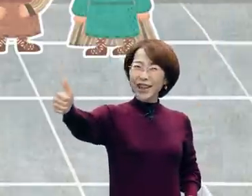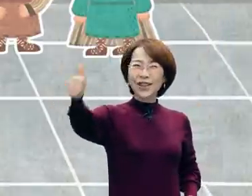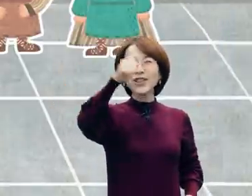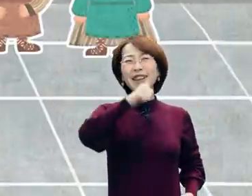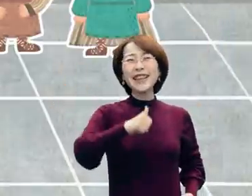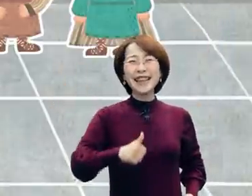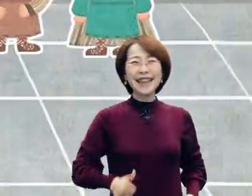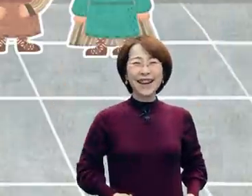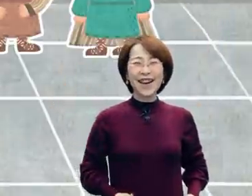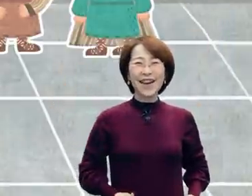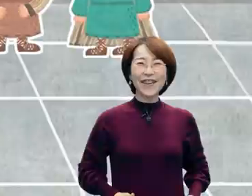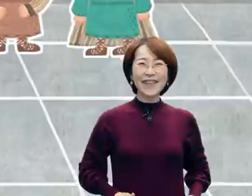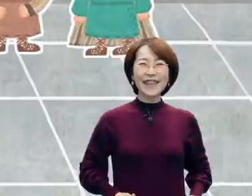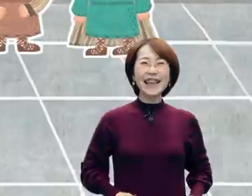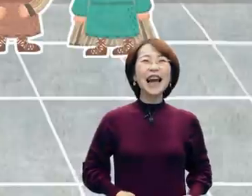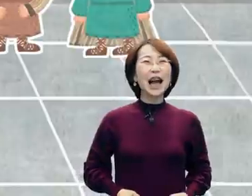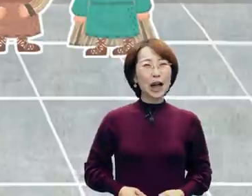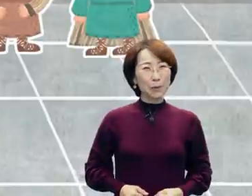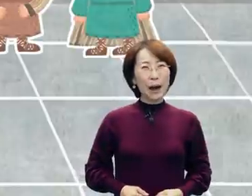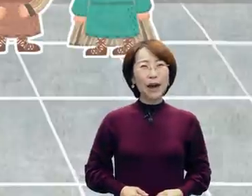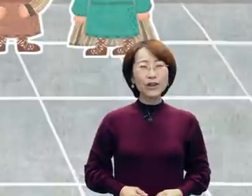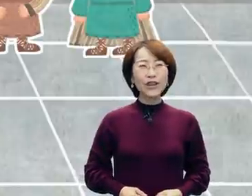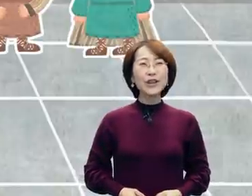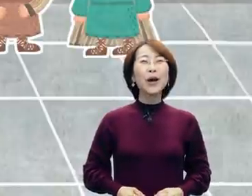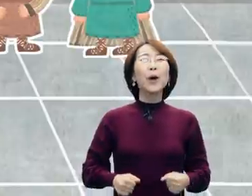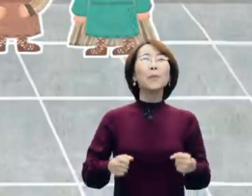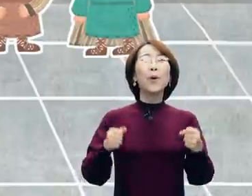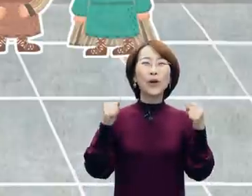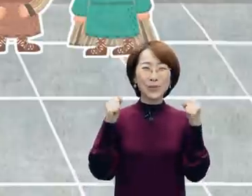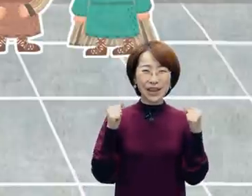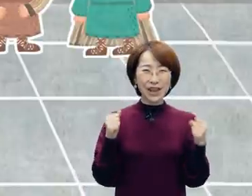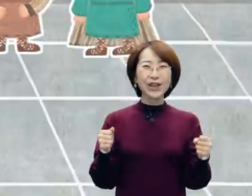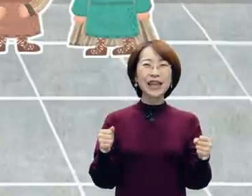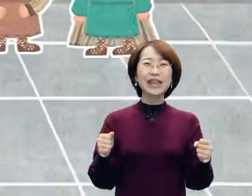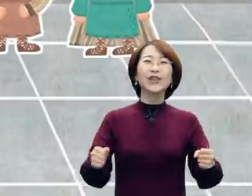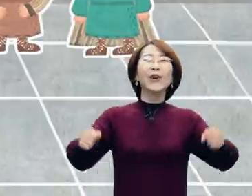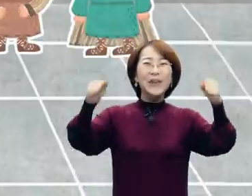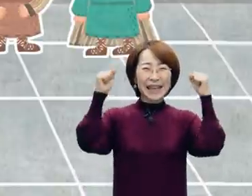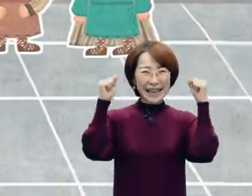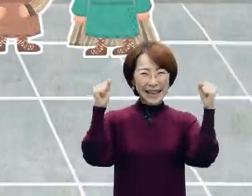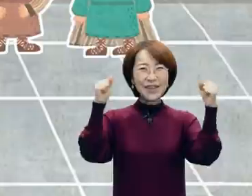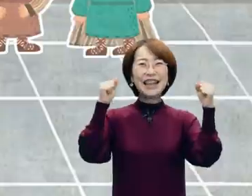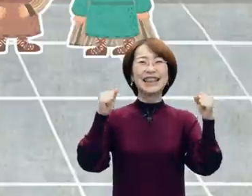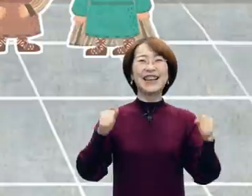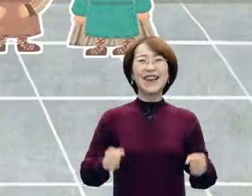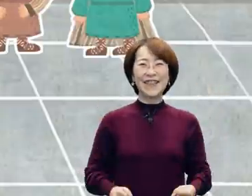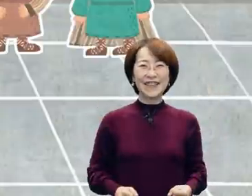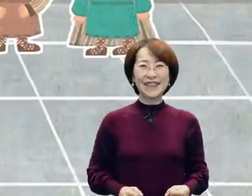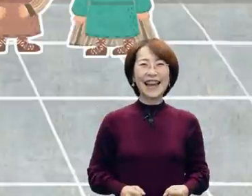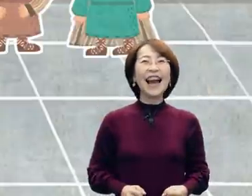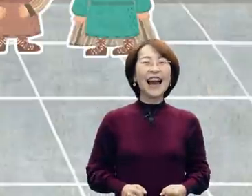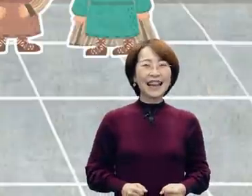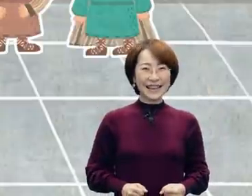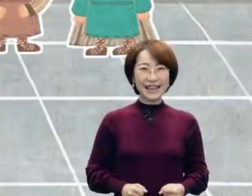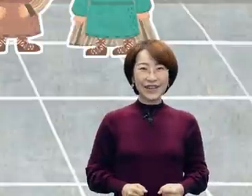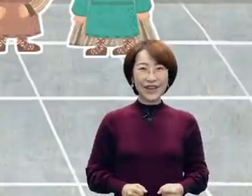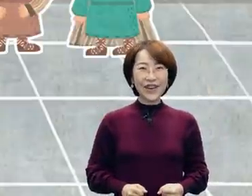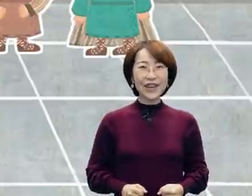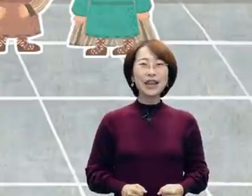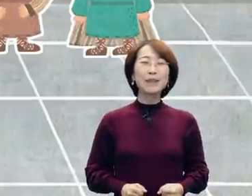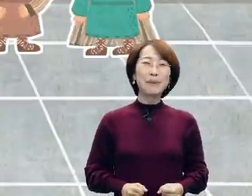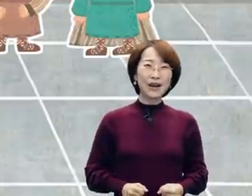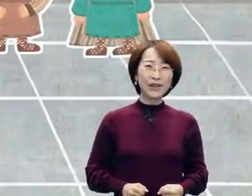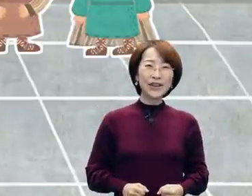우리의 구원자이세요. 바울은 복음을 전할수록 힘이 났어요.